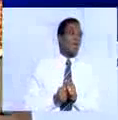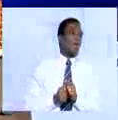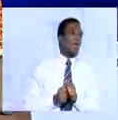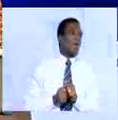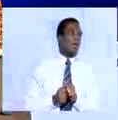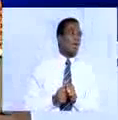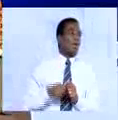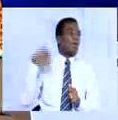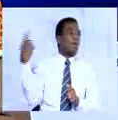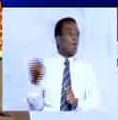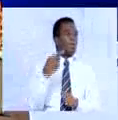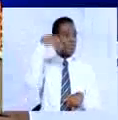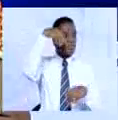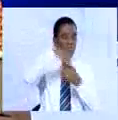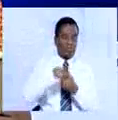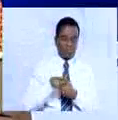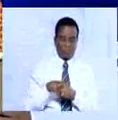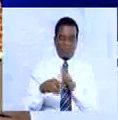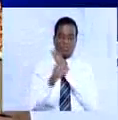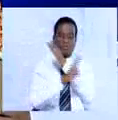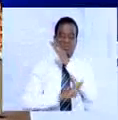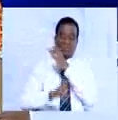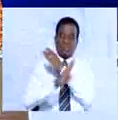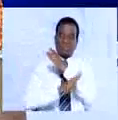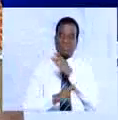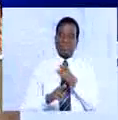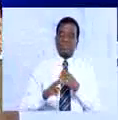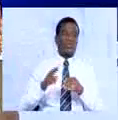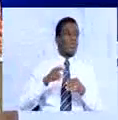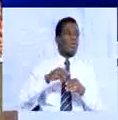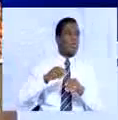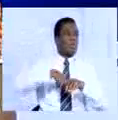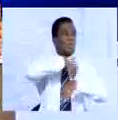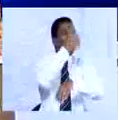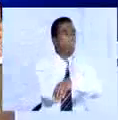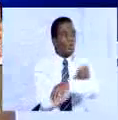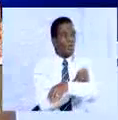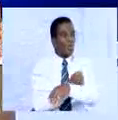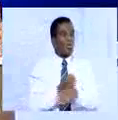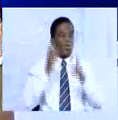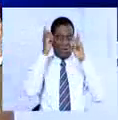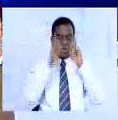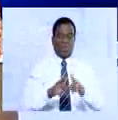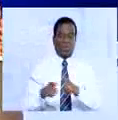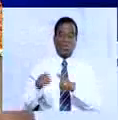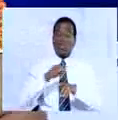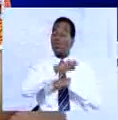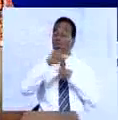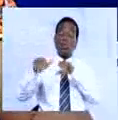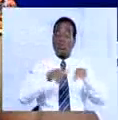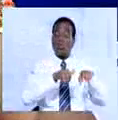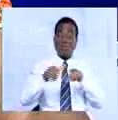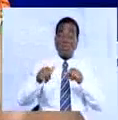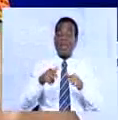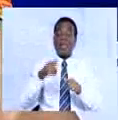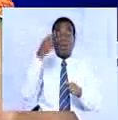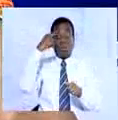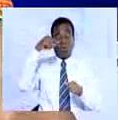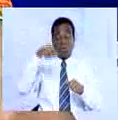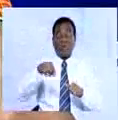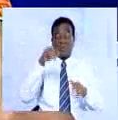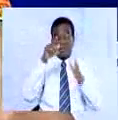Toujours dans la région du Gor, précisément à Diego-Nefla, les autorités ont décidé de mettre tout en œuvre pour sortir cette ville